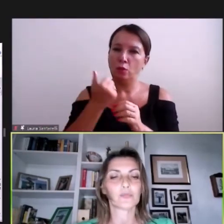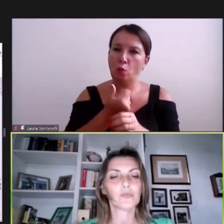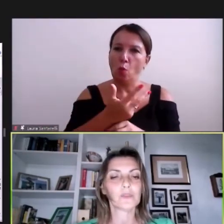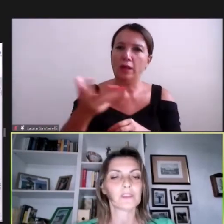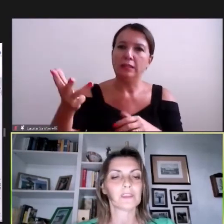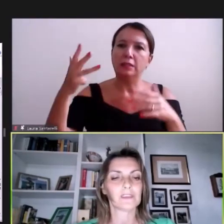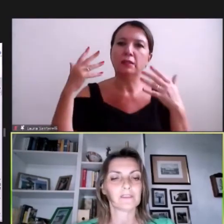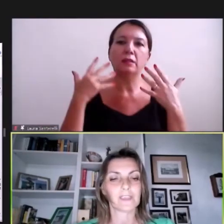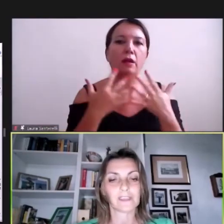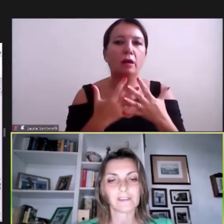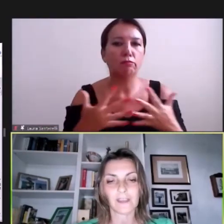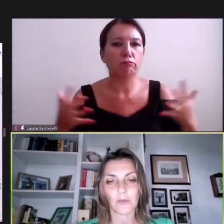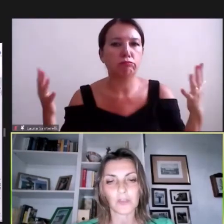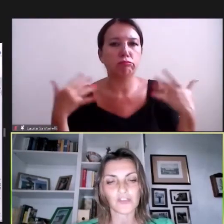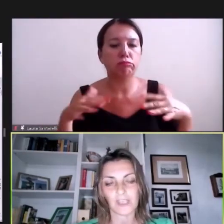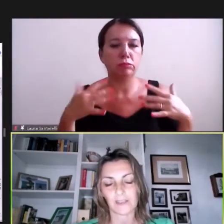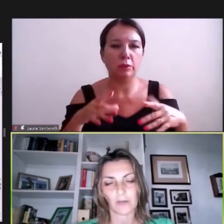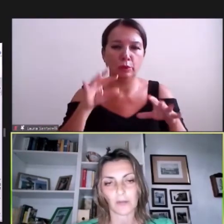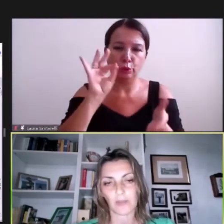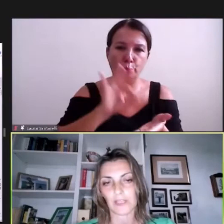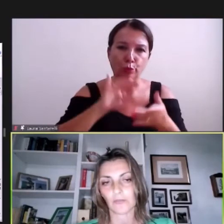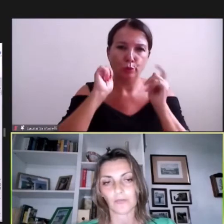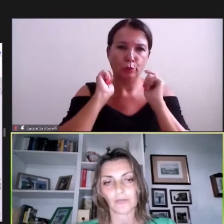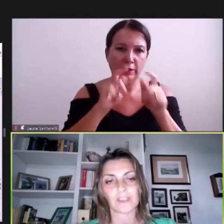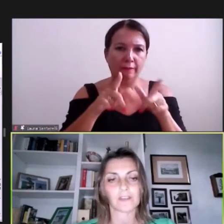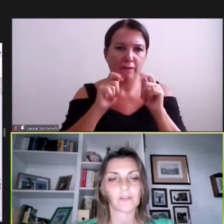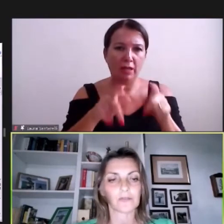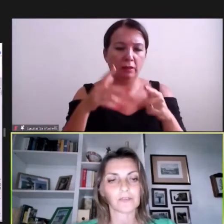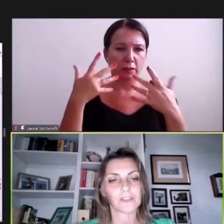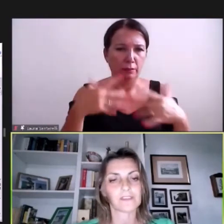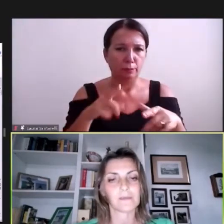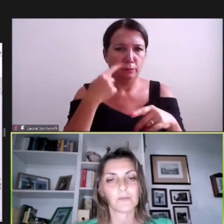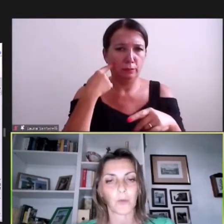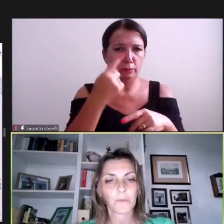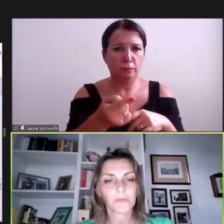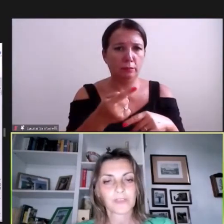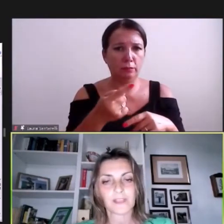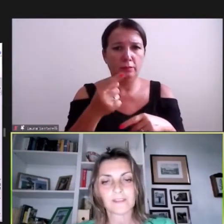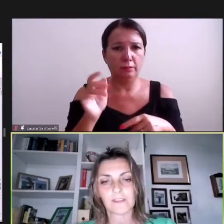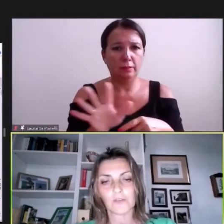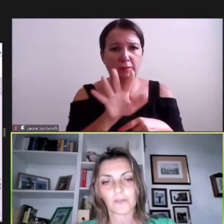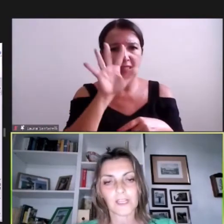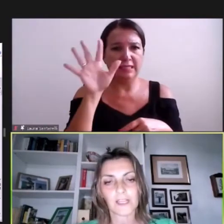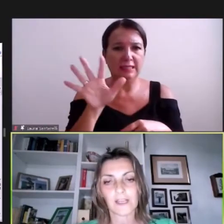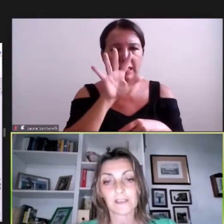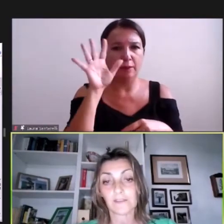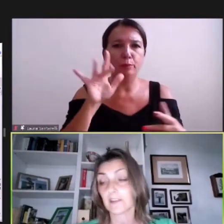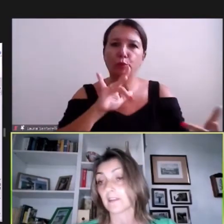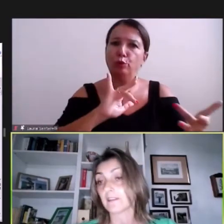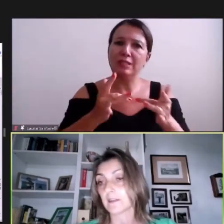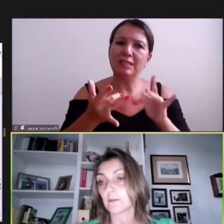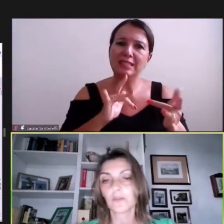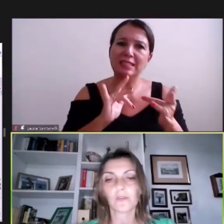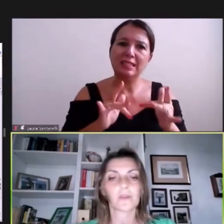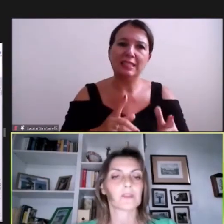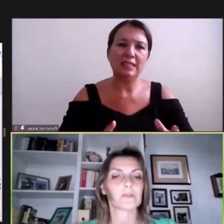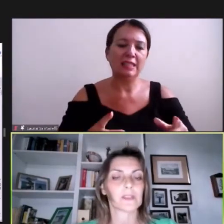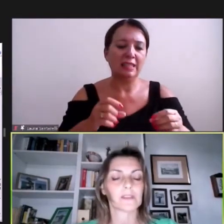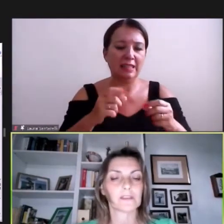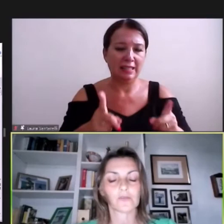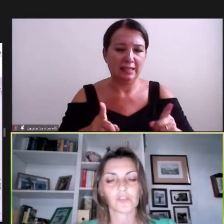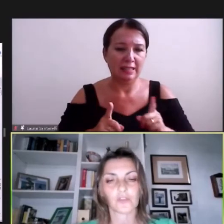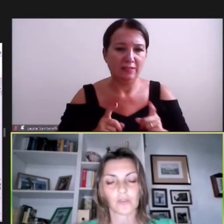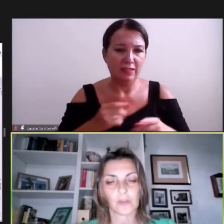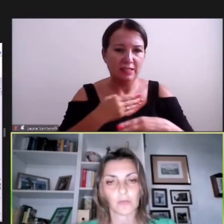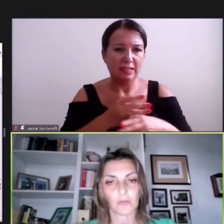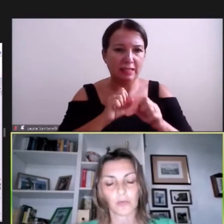punti vendita. Qui ho riportato così a titolo di esempio dal sito di Federdistribuzione, è una